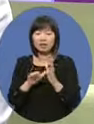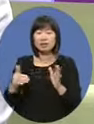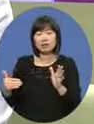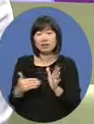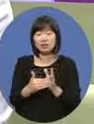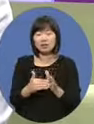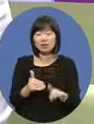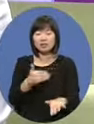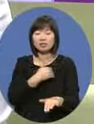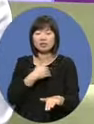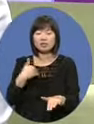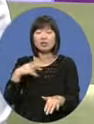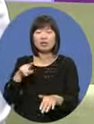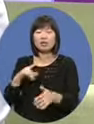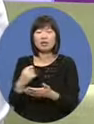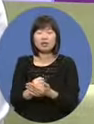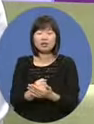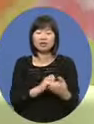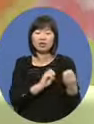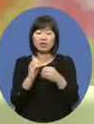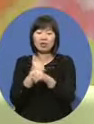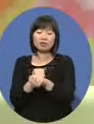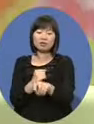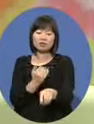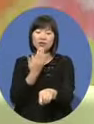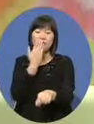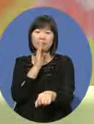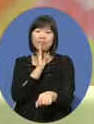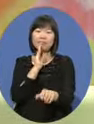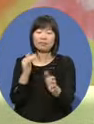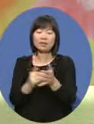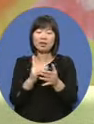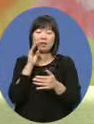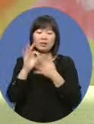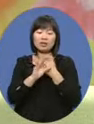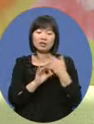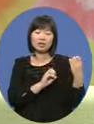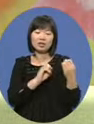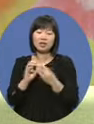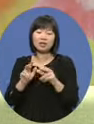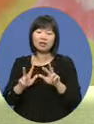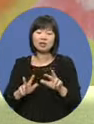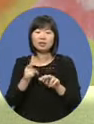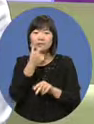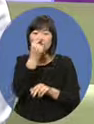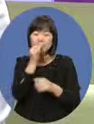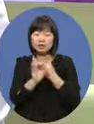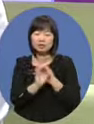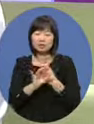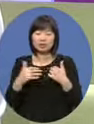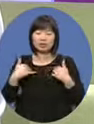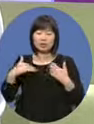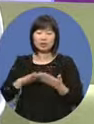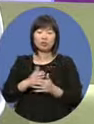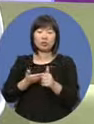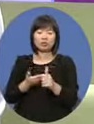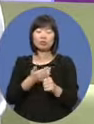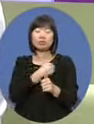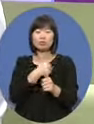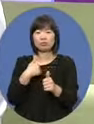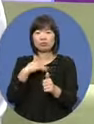때까지는요, 충분히 그걸로도 대화라고 하는 것이 가능하고요. 만일에 대화가 아직은 좀 안 되면은 재밌게 그냥 좀 놀아주시면